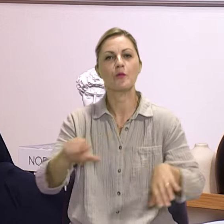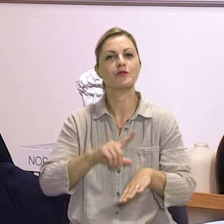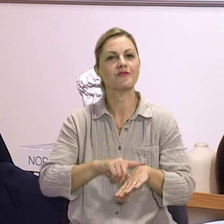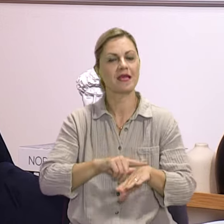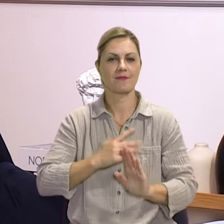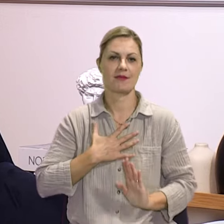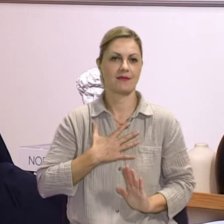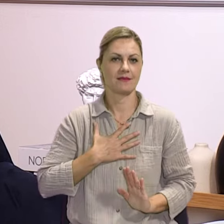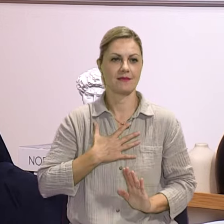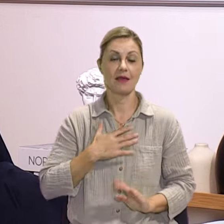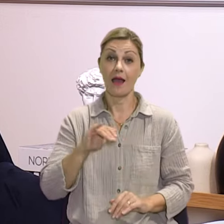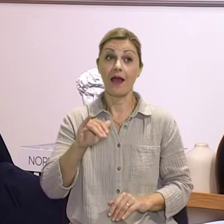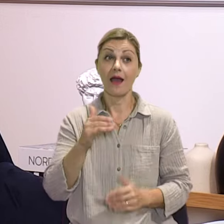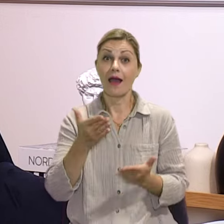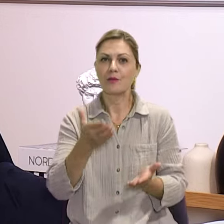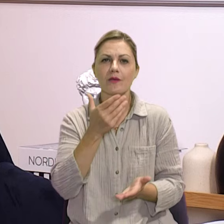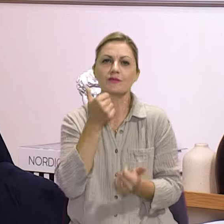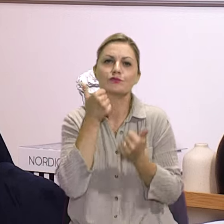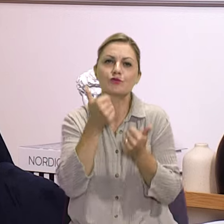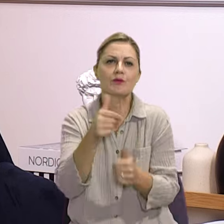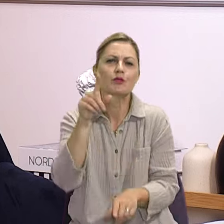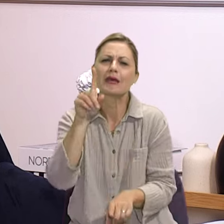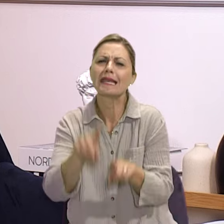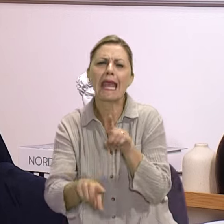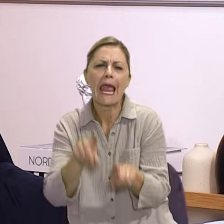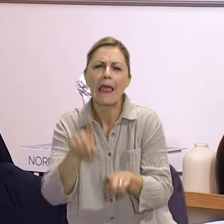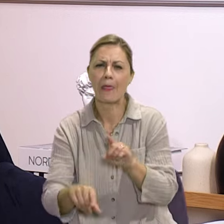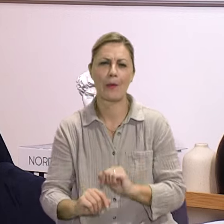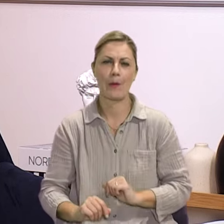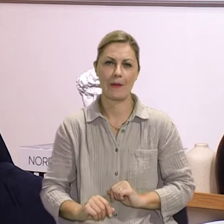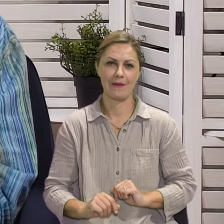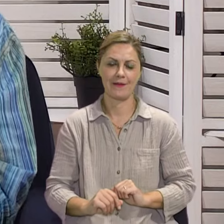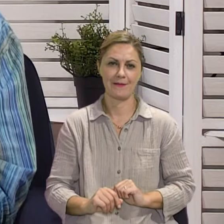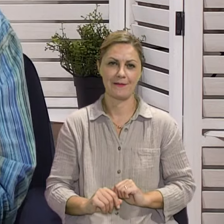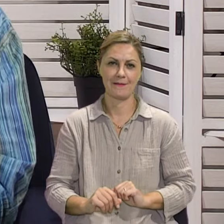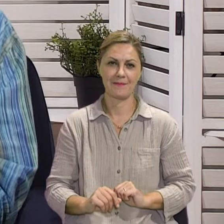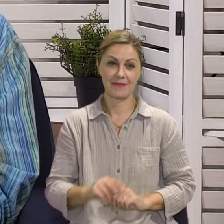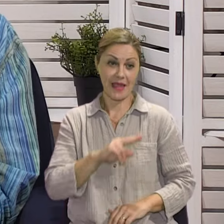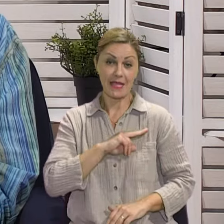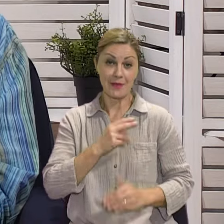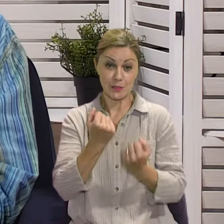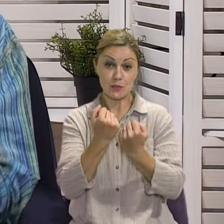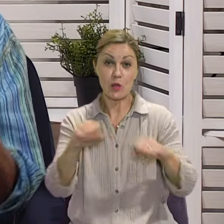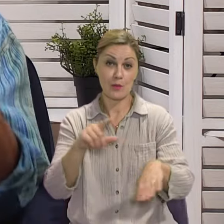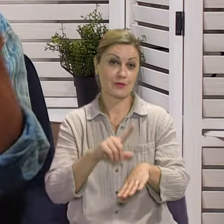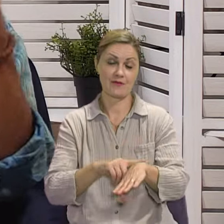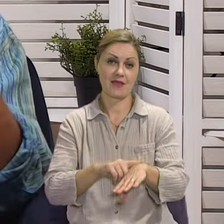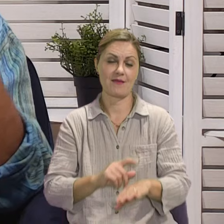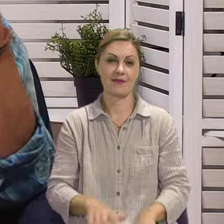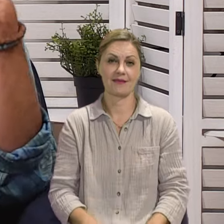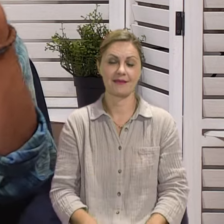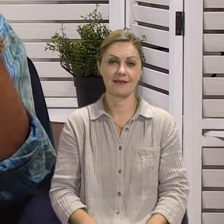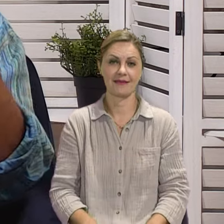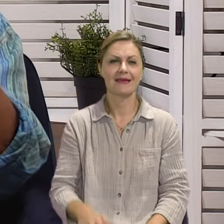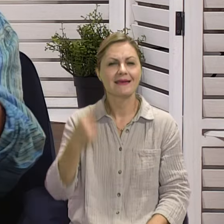to znaju sebi osigurati i da oni koji to sebi osiguraju da su zapravo sretni. Pa slušajte, znate one priče